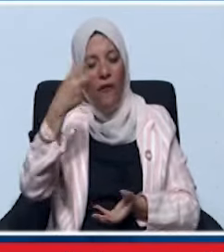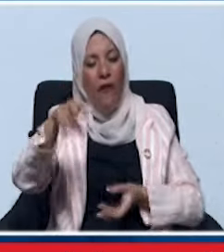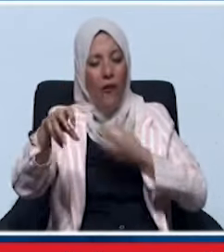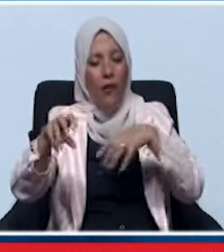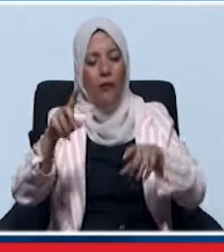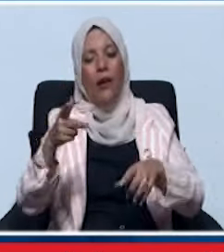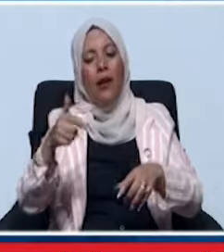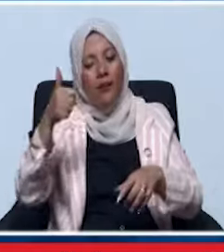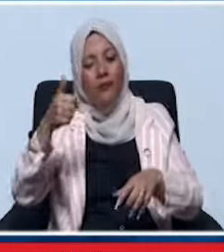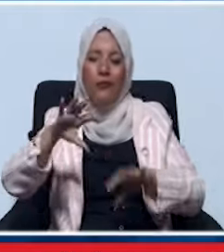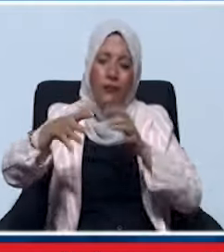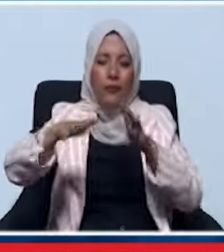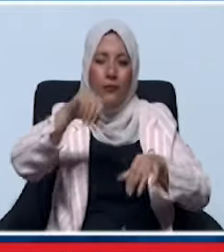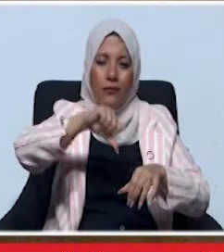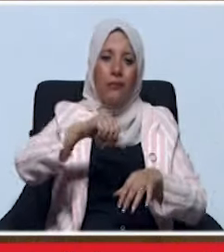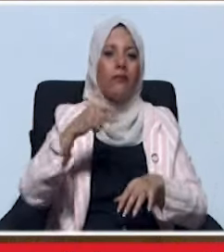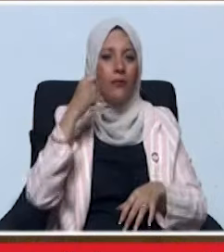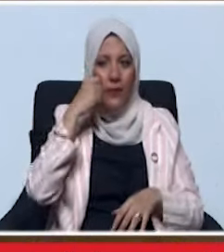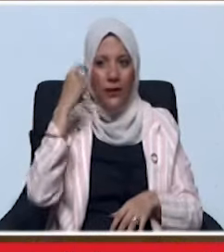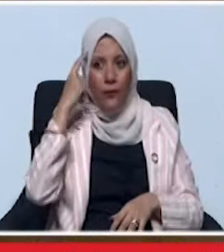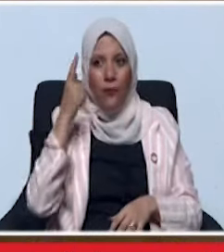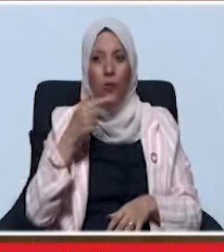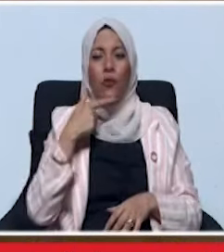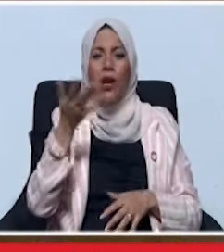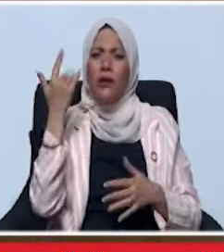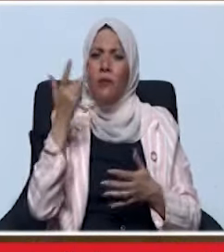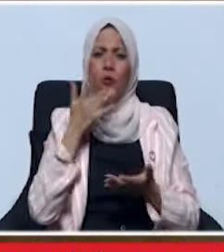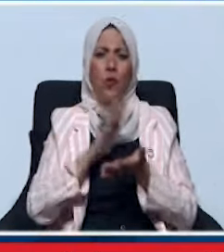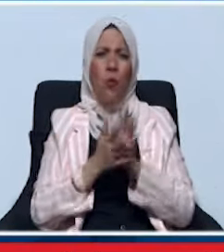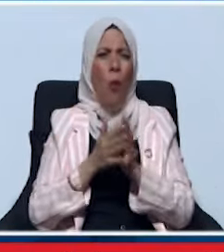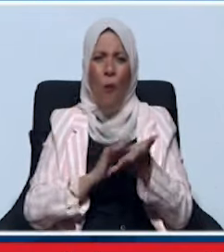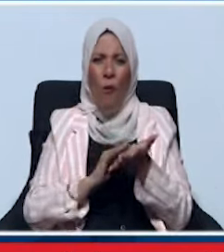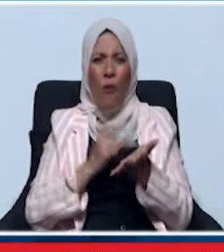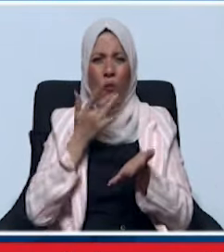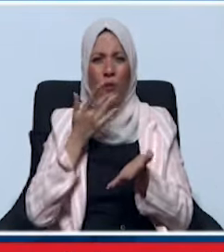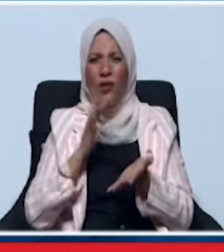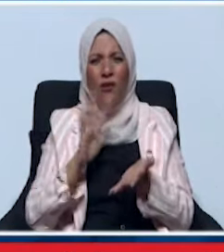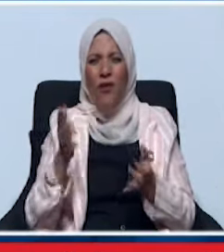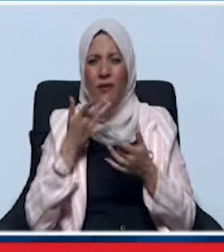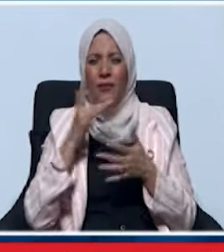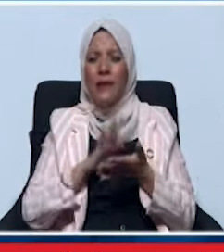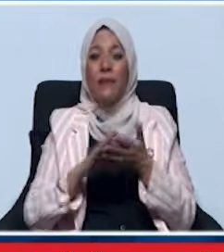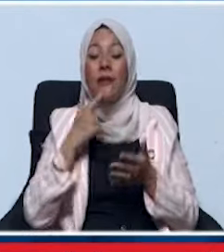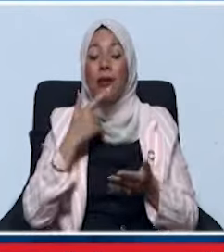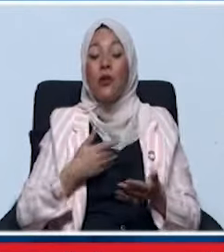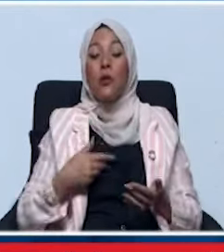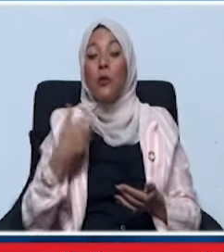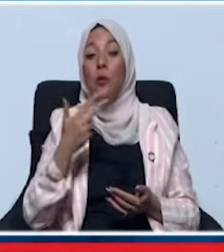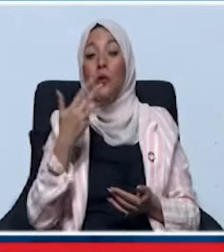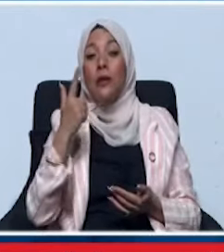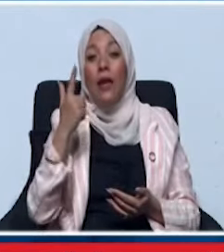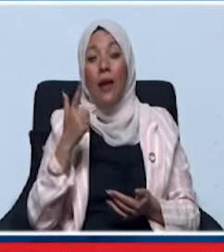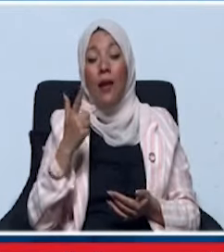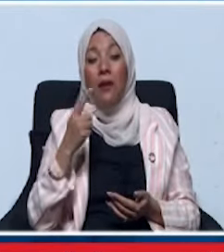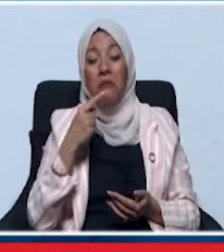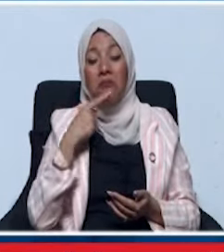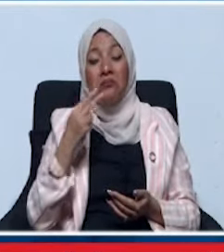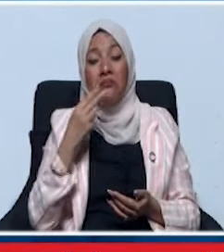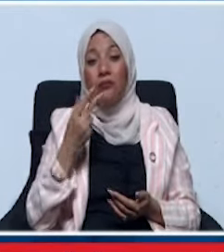الجيد والرديء. الحمد لله. غبت عننا كتير، كنت فين؟ حرمنا من صوتك ليه؟ ربنا يخليك يا رب. بص